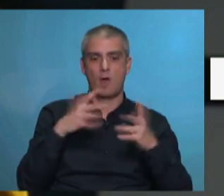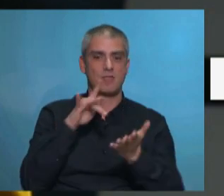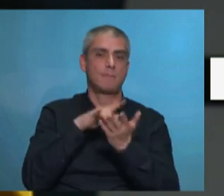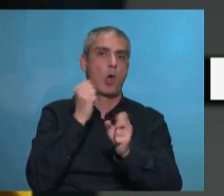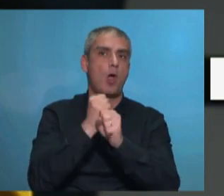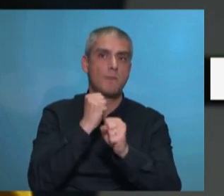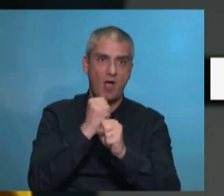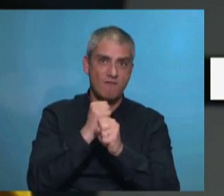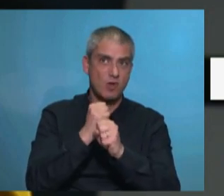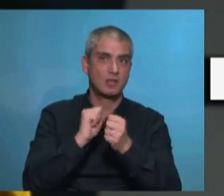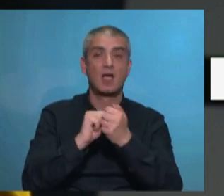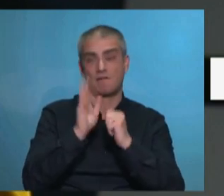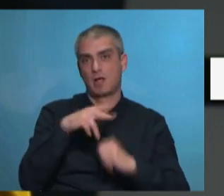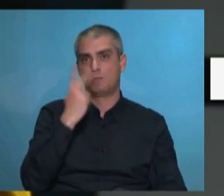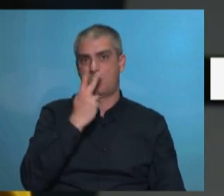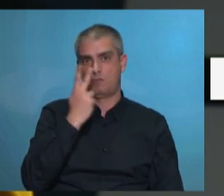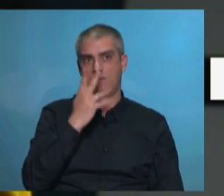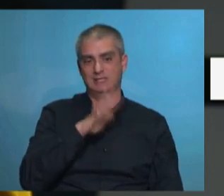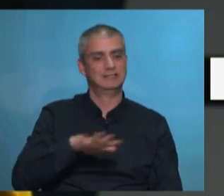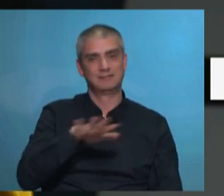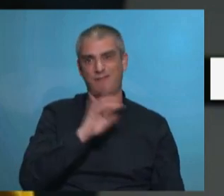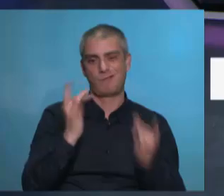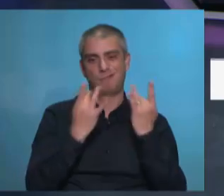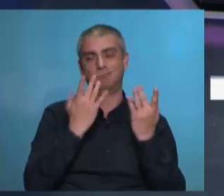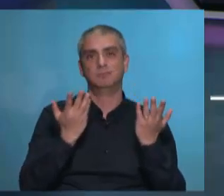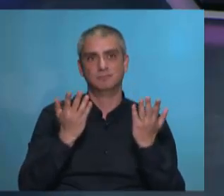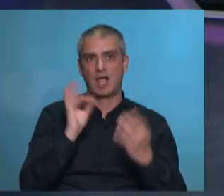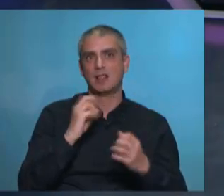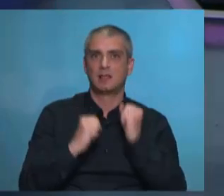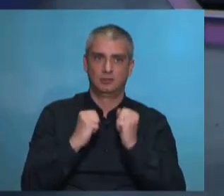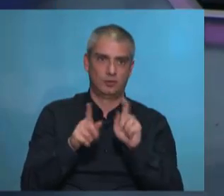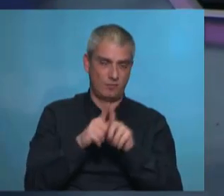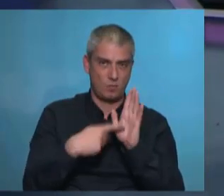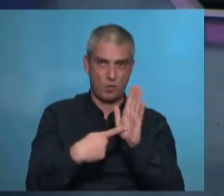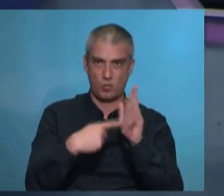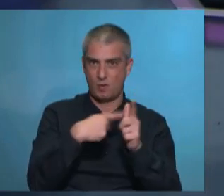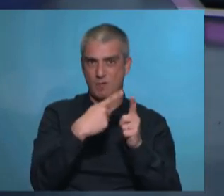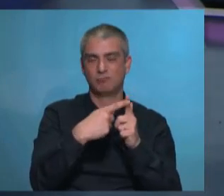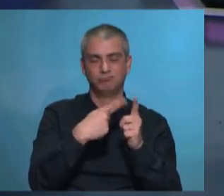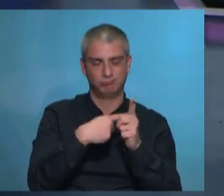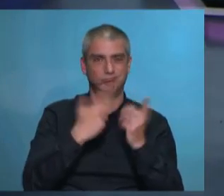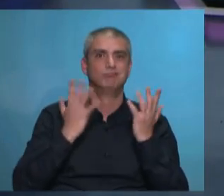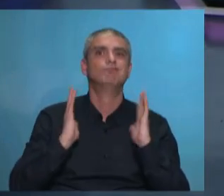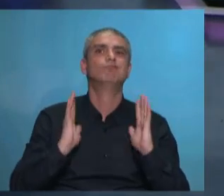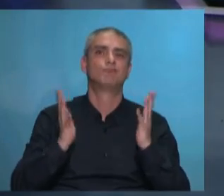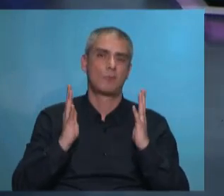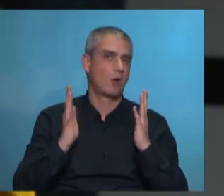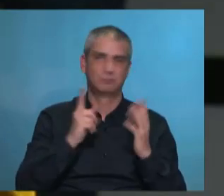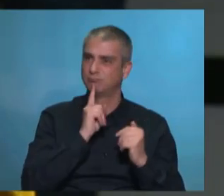העבודה, וגם כמובן הסביבה, זה עדיין קשה, והדוגמאות האלה כמו שראינו הן מאוד מעטות,